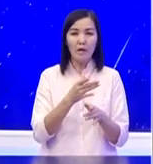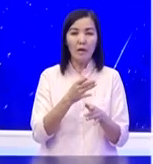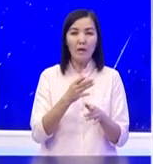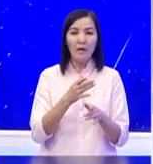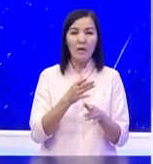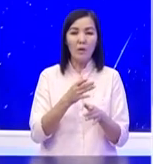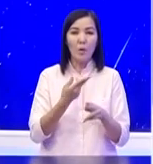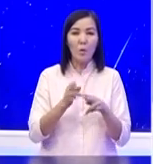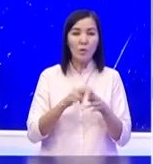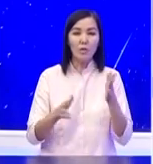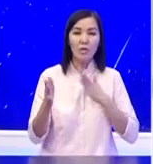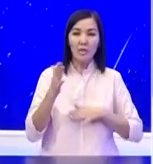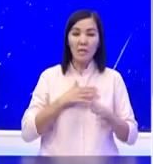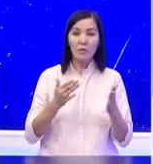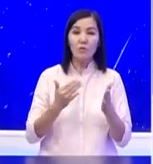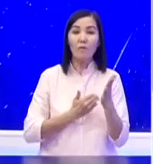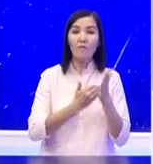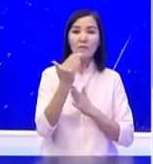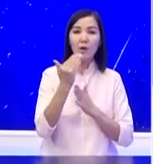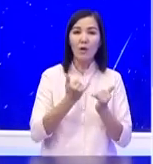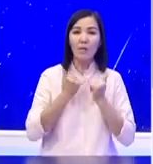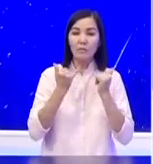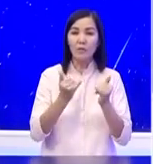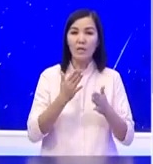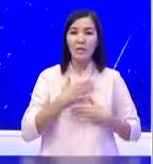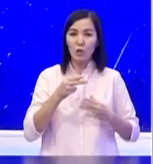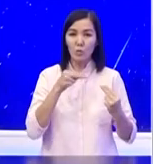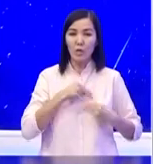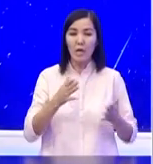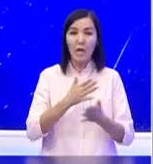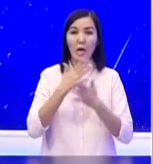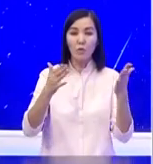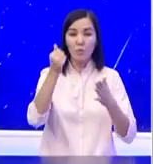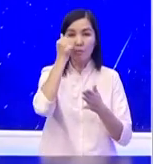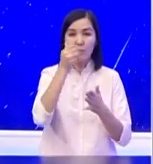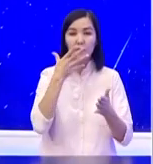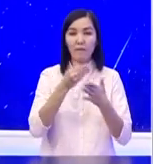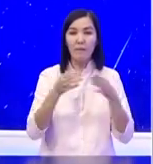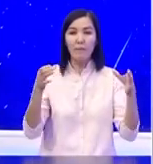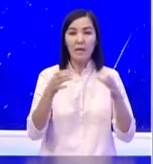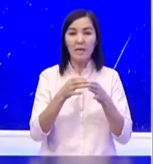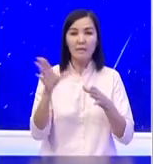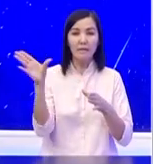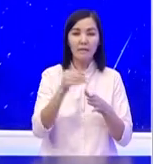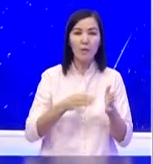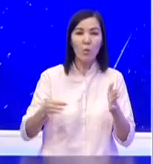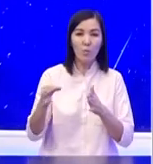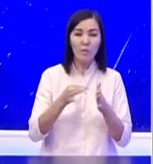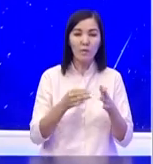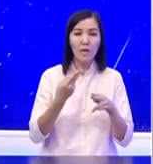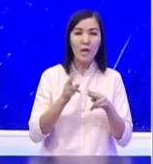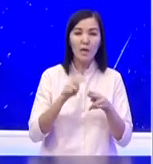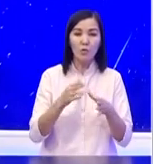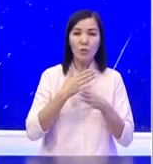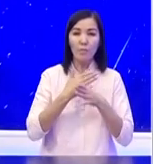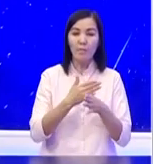что президент высоко отмечает нашу работу. Также хочу выразить огромную благодарность своим коллегам со всей области, которые